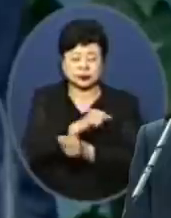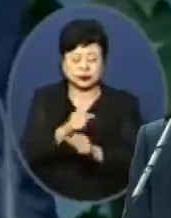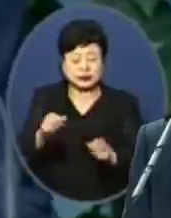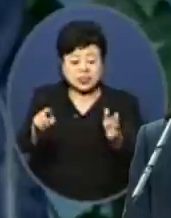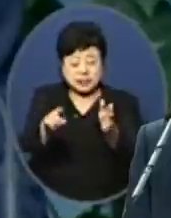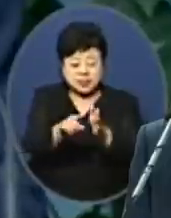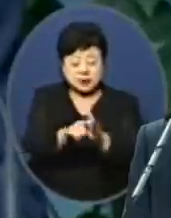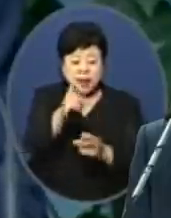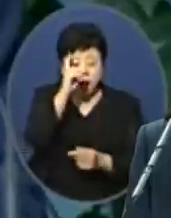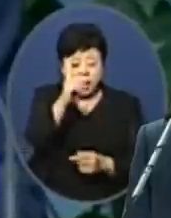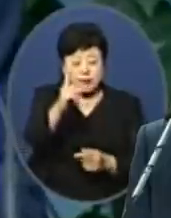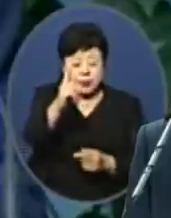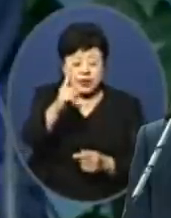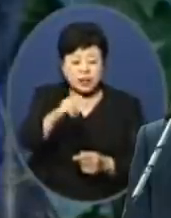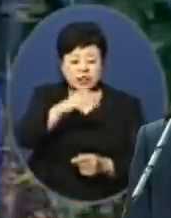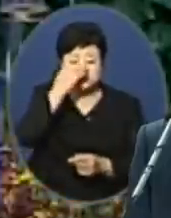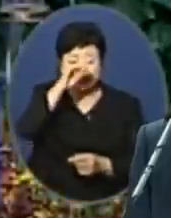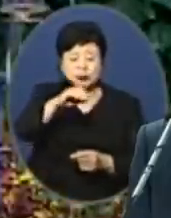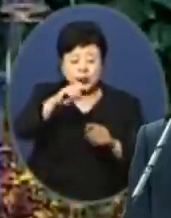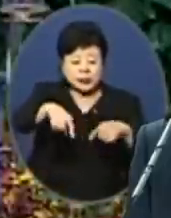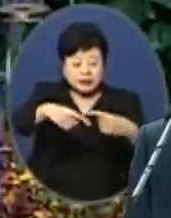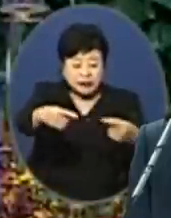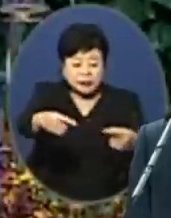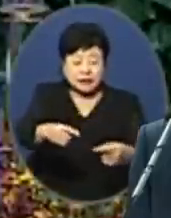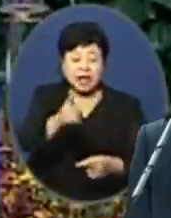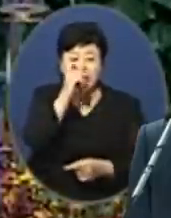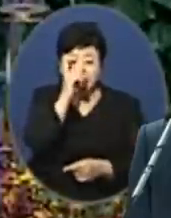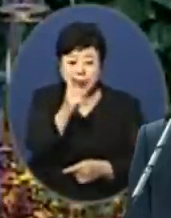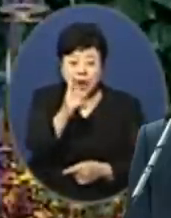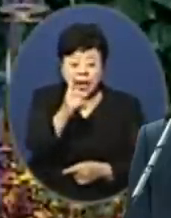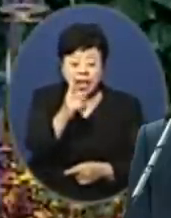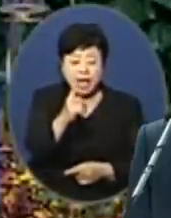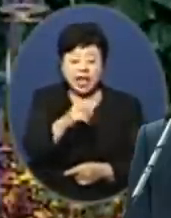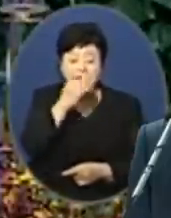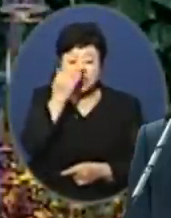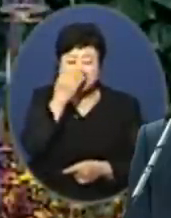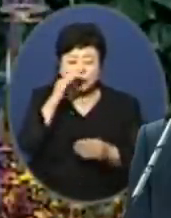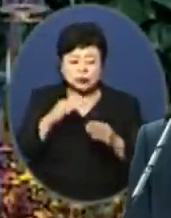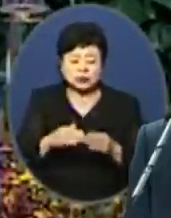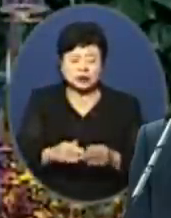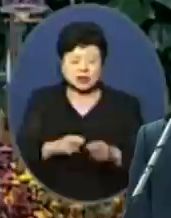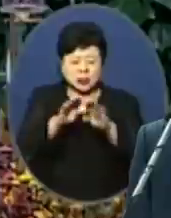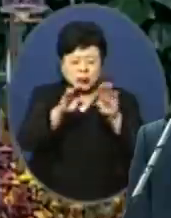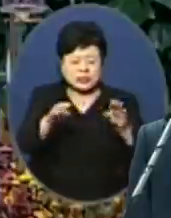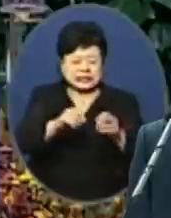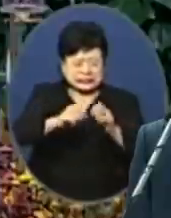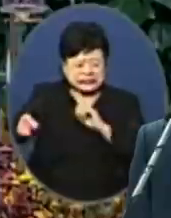이루사 단번에 성소에 들어가시는 듯 단번에 휘장을 찢어버리고